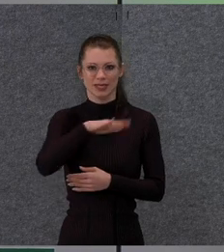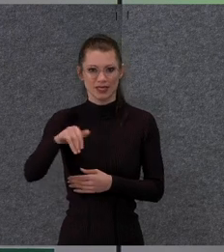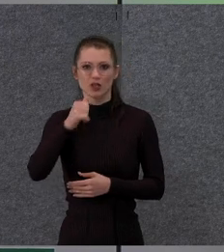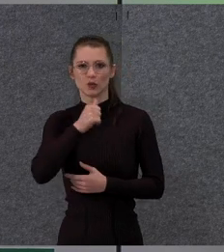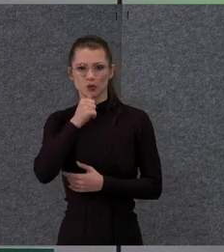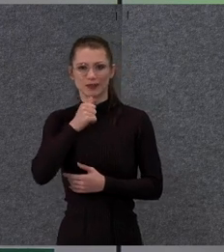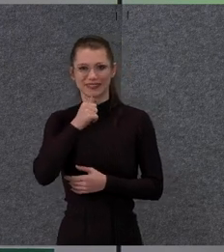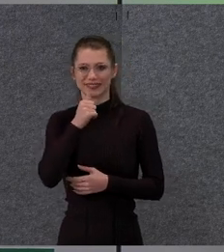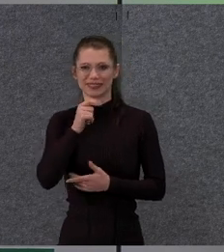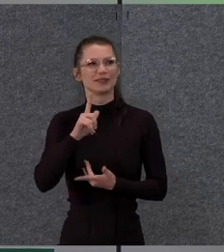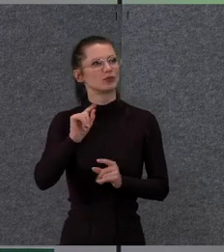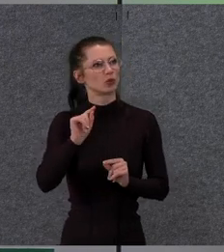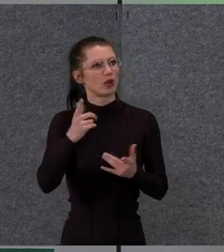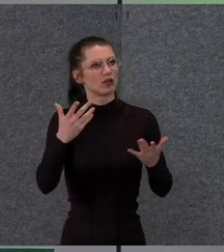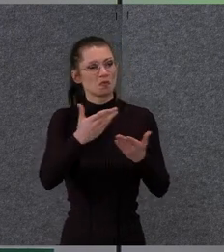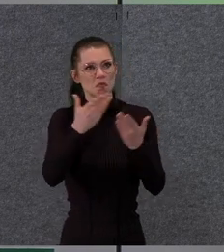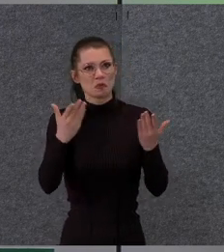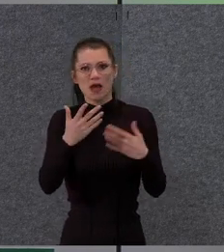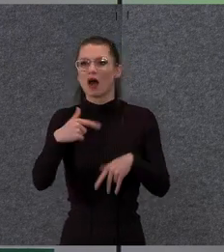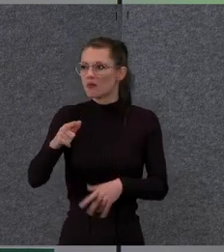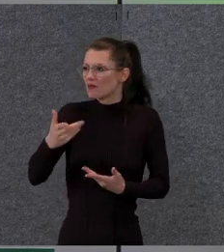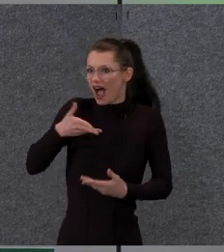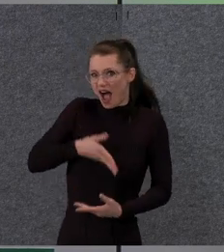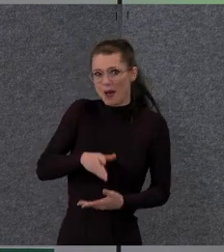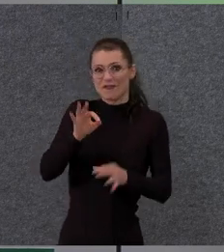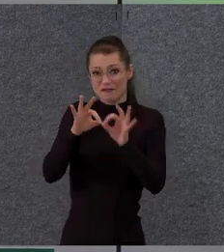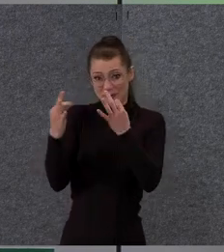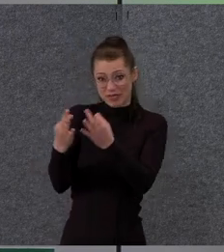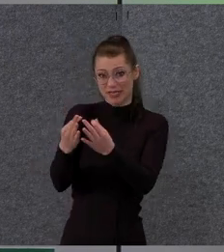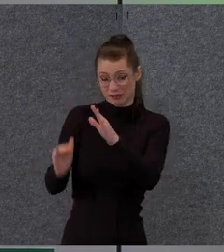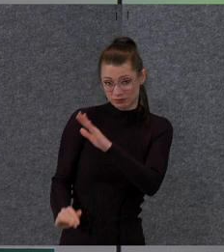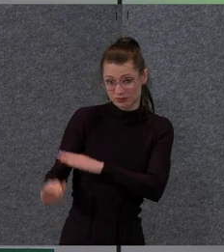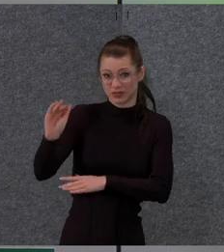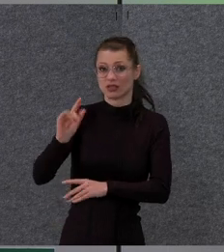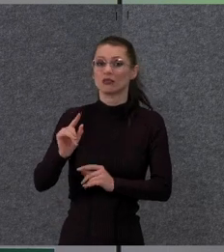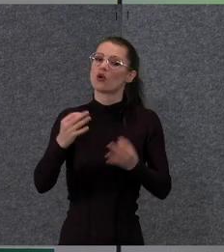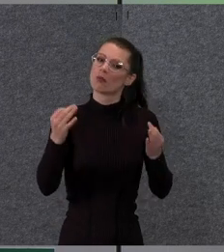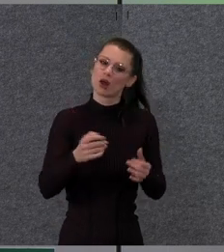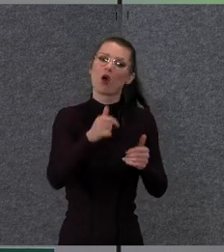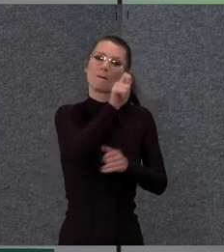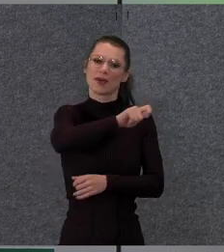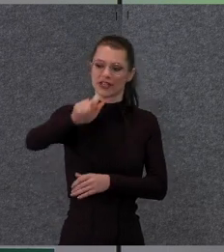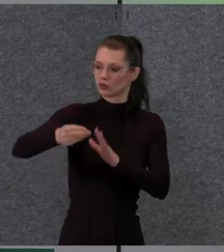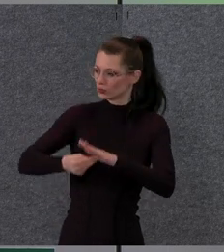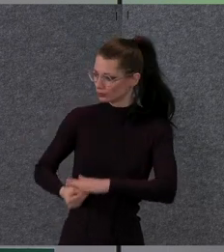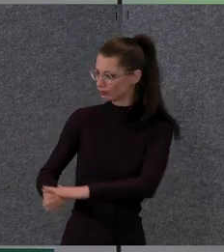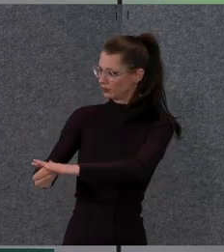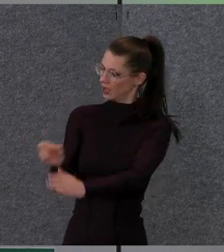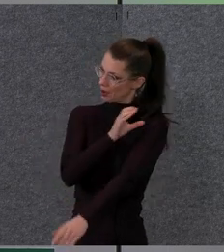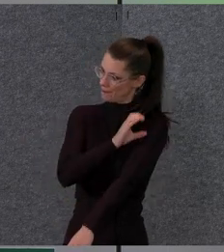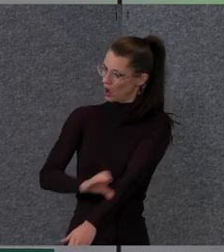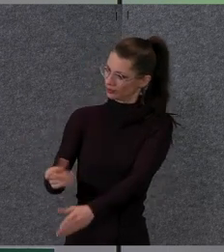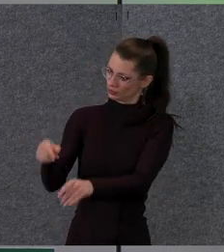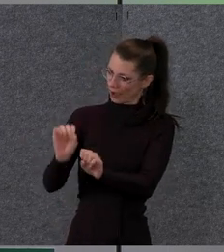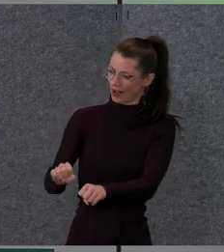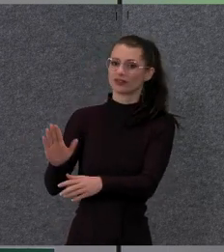der Sonnenseite groß werden, brauchen Menschen an ihrer Seite, die sie empowern und die einfach sagen, du kannst das,